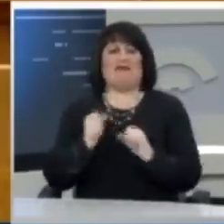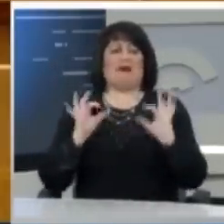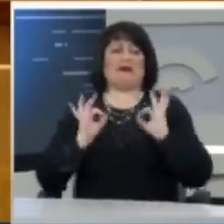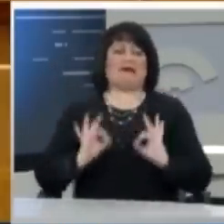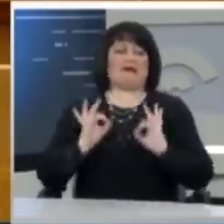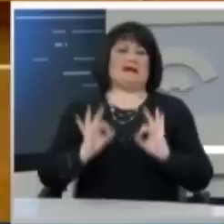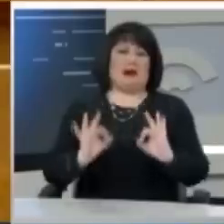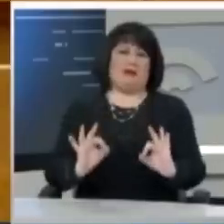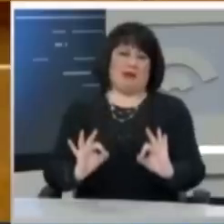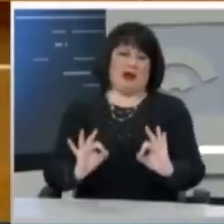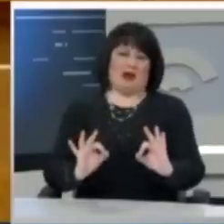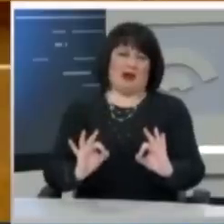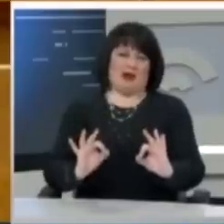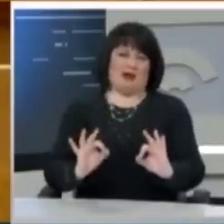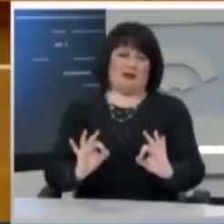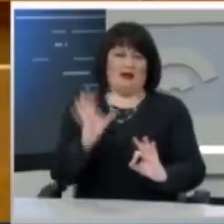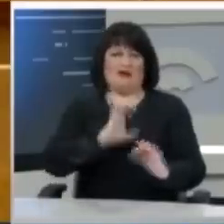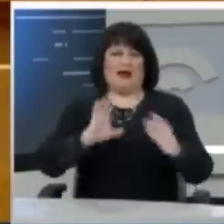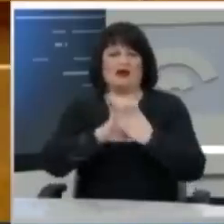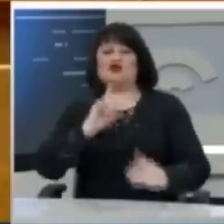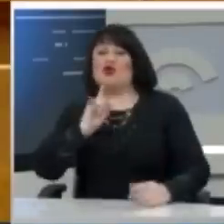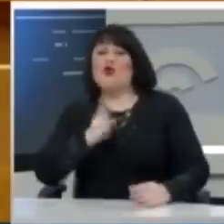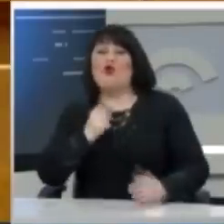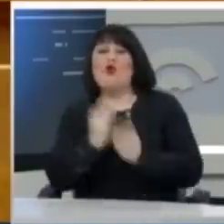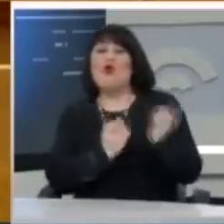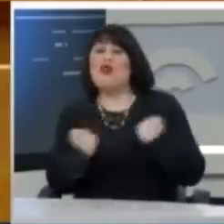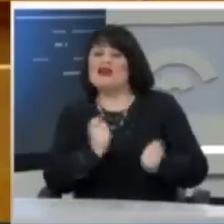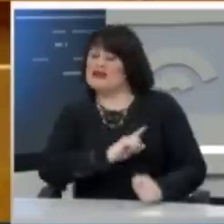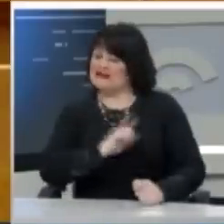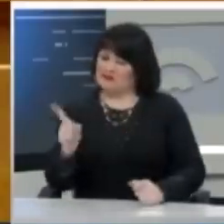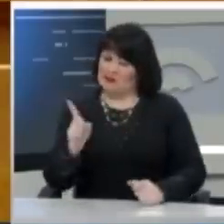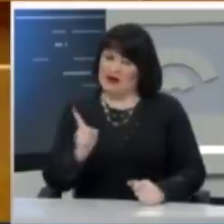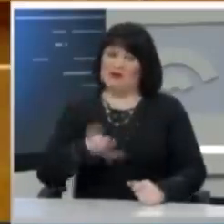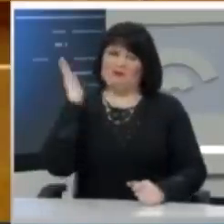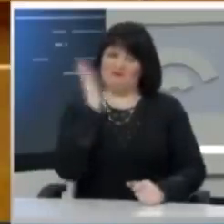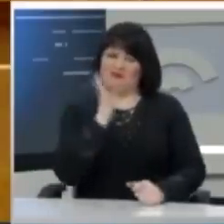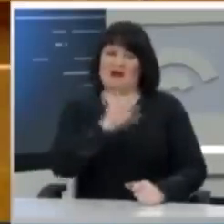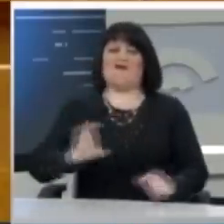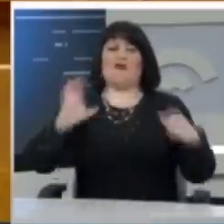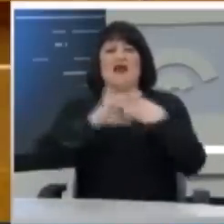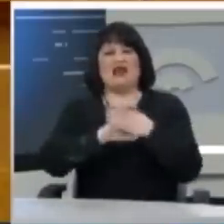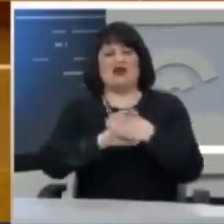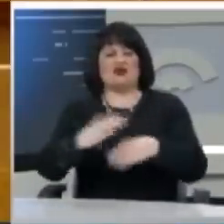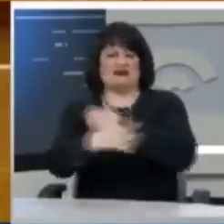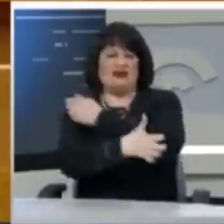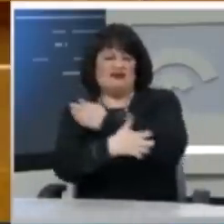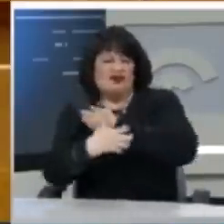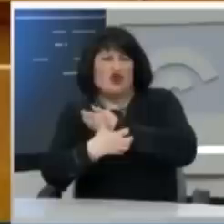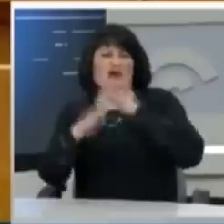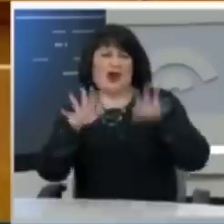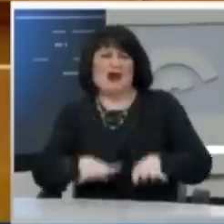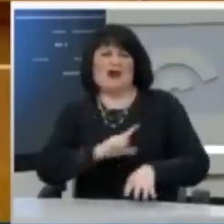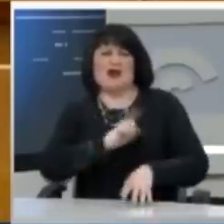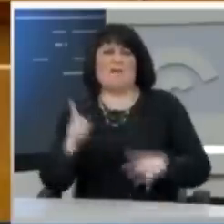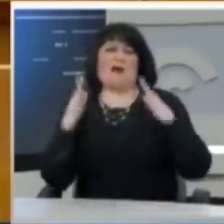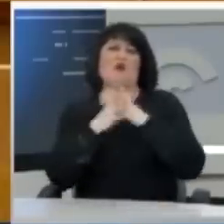συνέπεια ενάντια στις κατευθύνσεις της, παλεύει για την καταδίκη της Ευρωπαϊκής Ένωσης της φτώχειας, της ανεργίας,